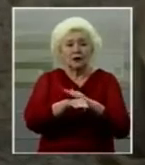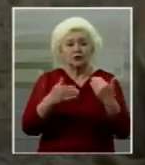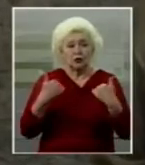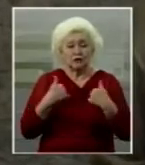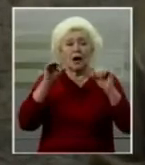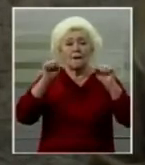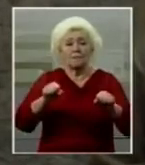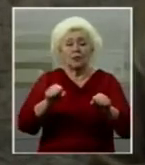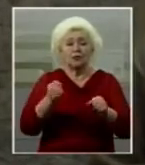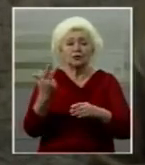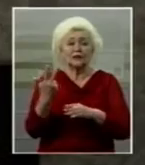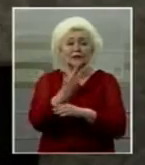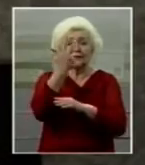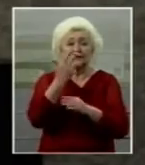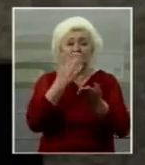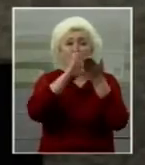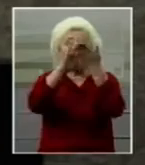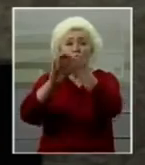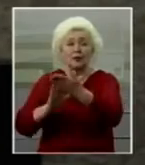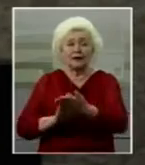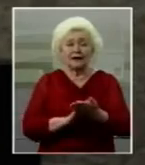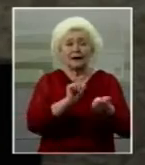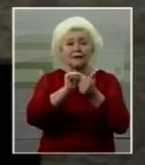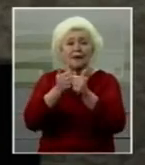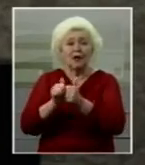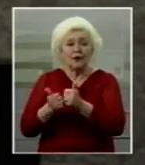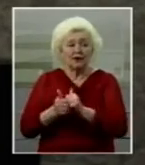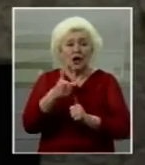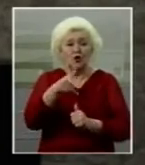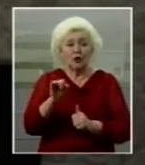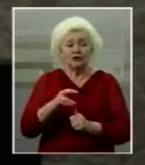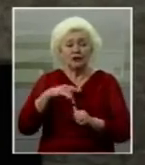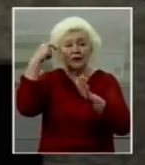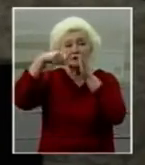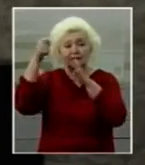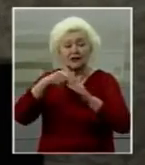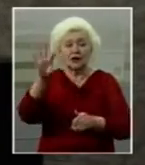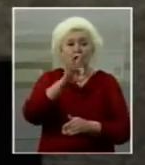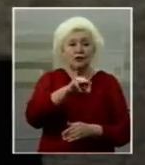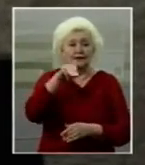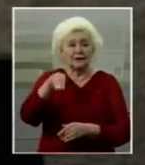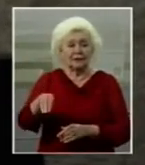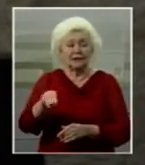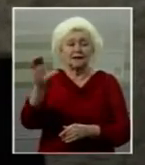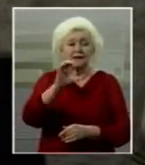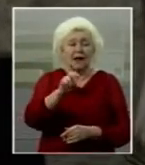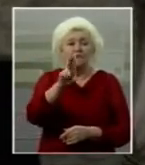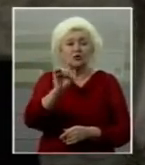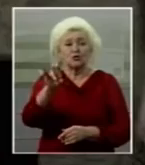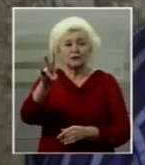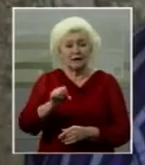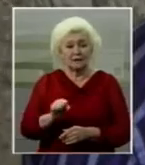У мене такий архів, я можу тричі обклеїти усю бібліотеку Гончара. Це я зняв Олеся Терентійовича і Сергія